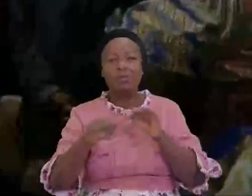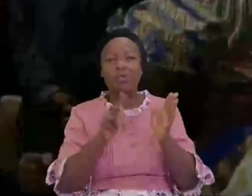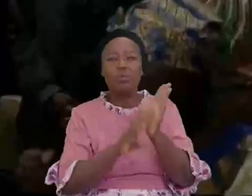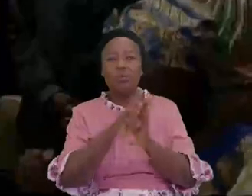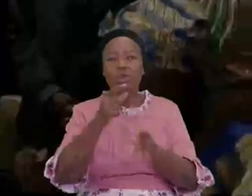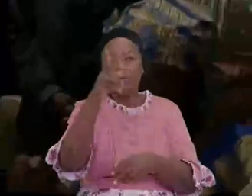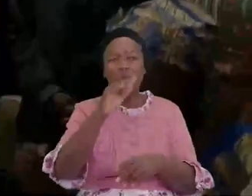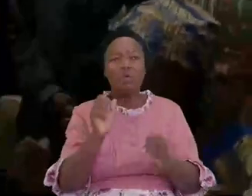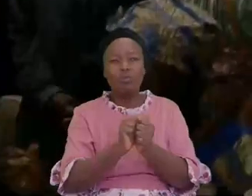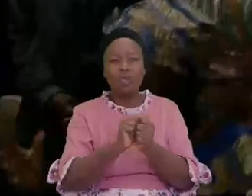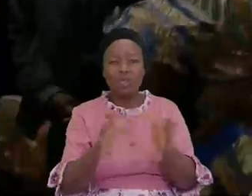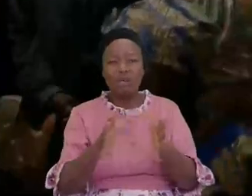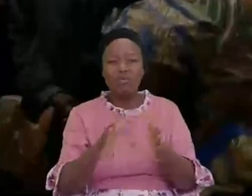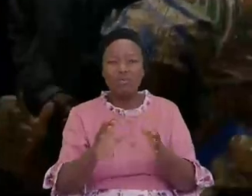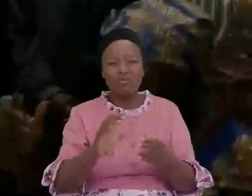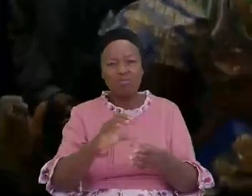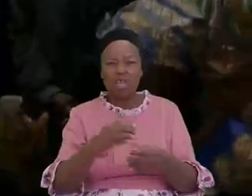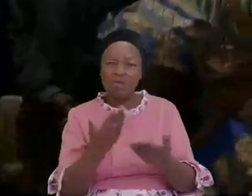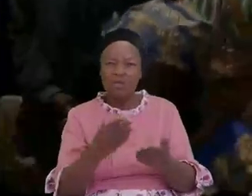La puissance qui permet